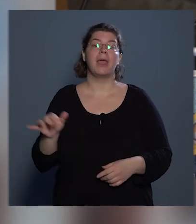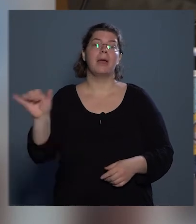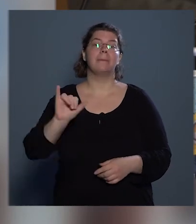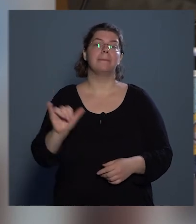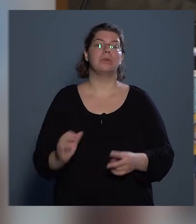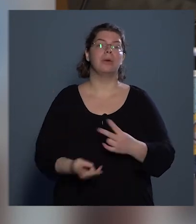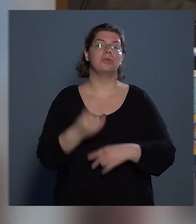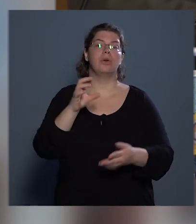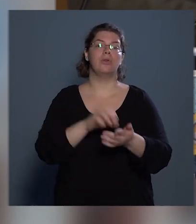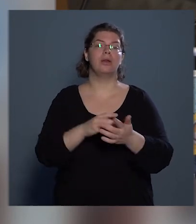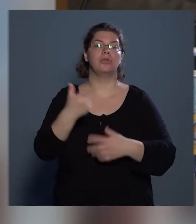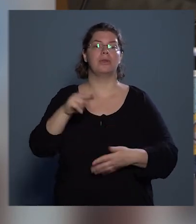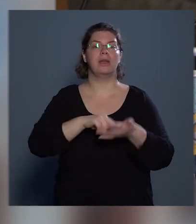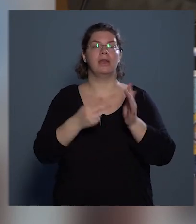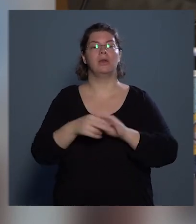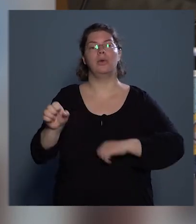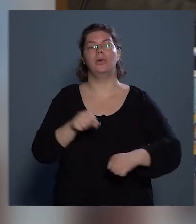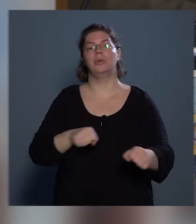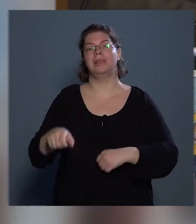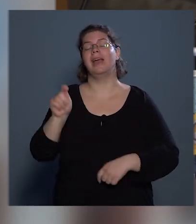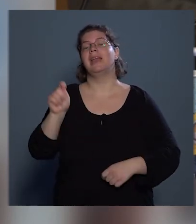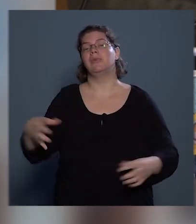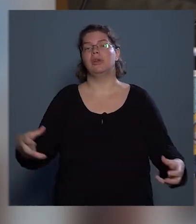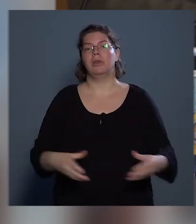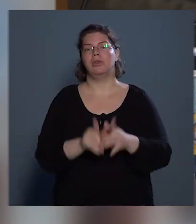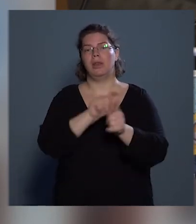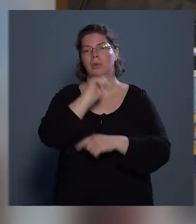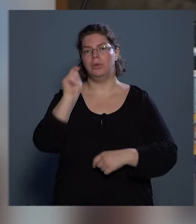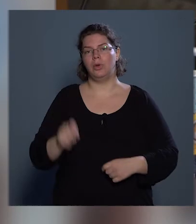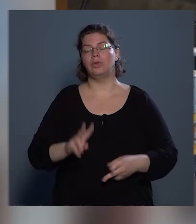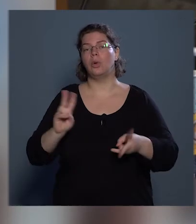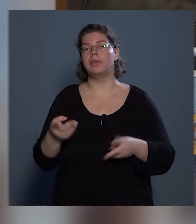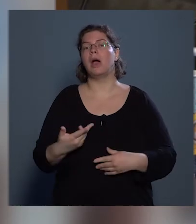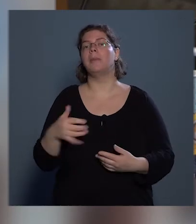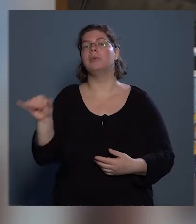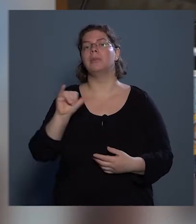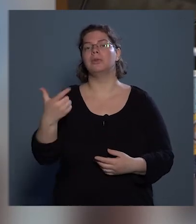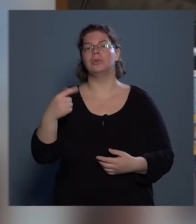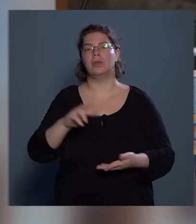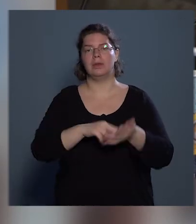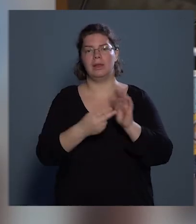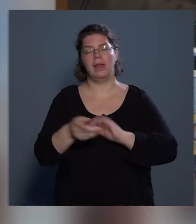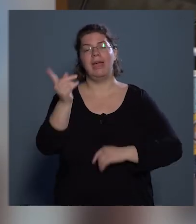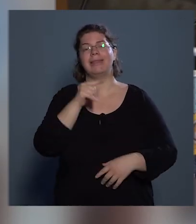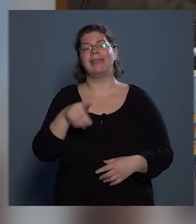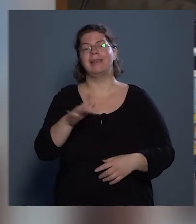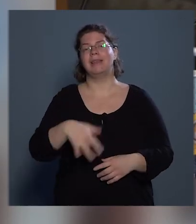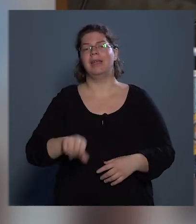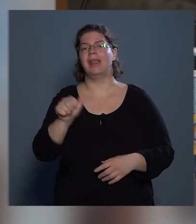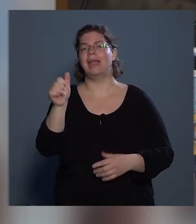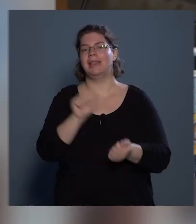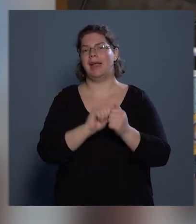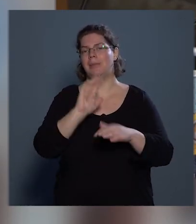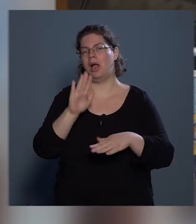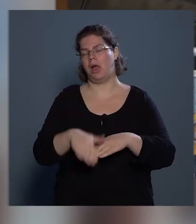Pest Erzsébet önkormányzatának képviselő testülete úgy dönt, hogy a Budapest 20. kerület Tátratér egy szám alatt ingatlan hasznosítása